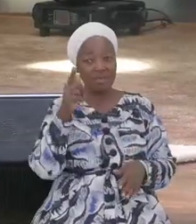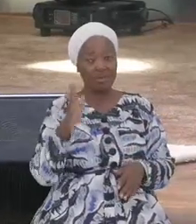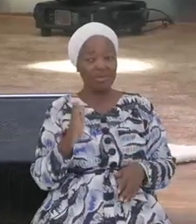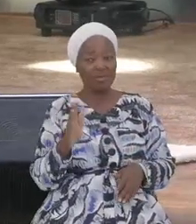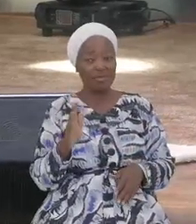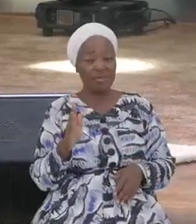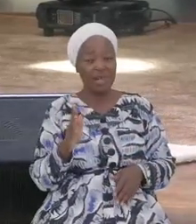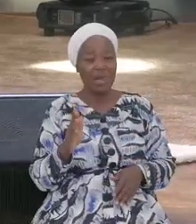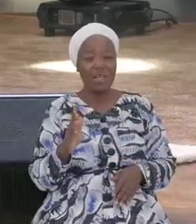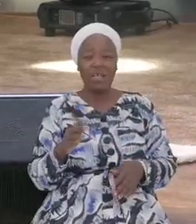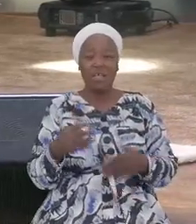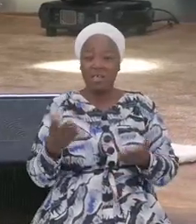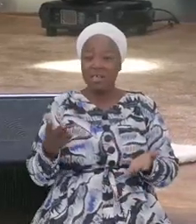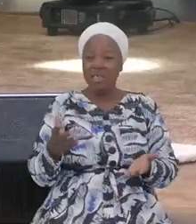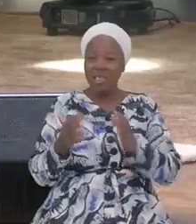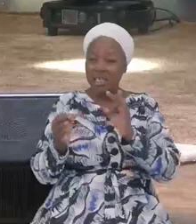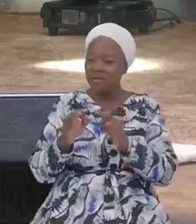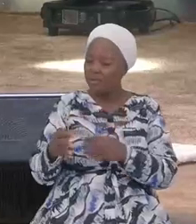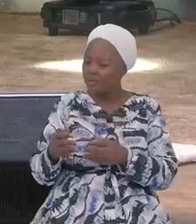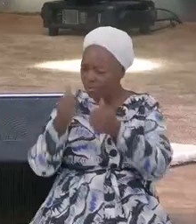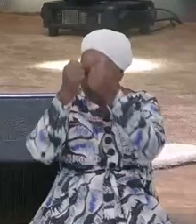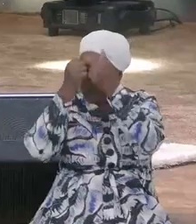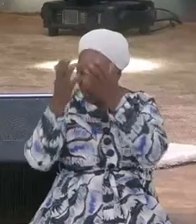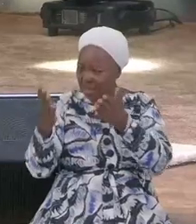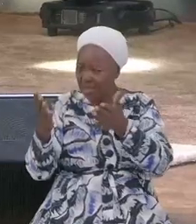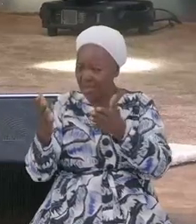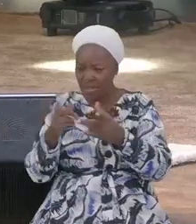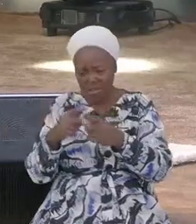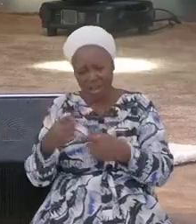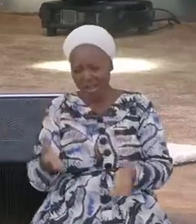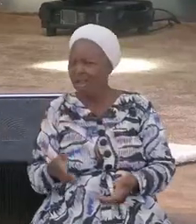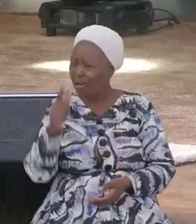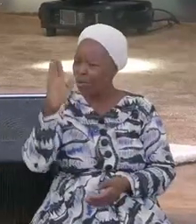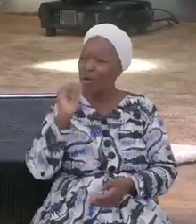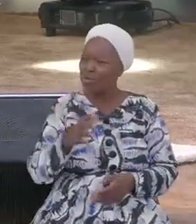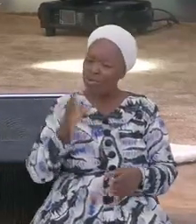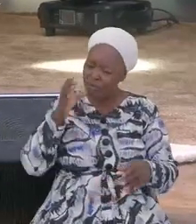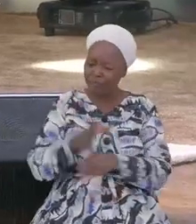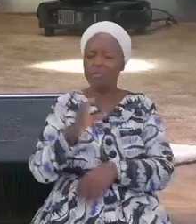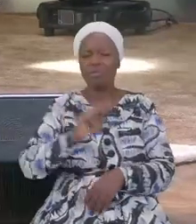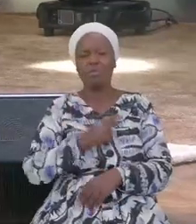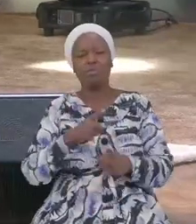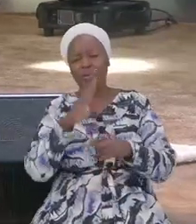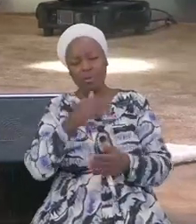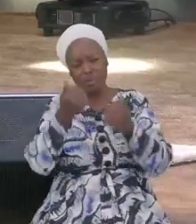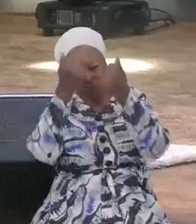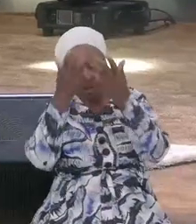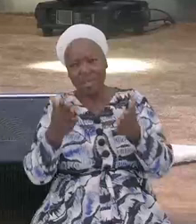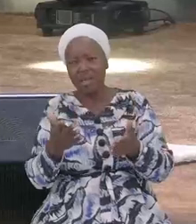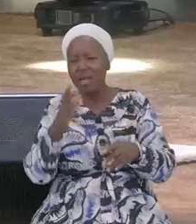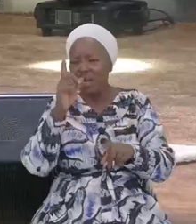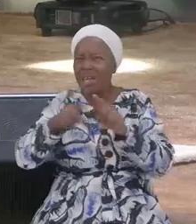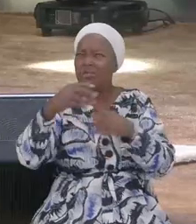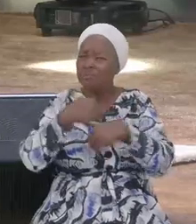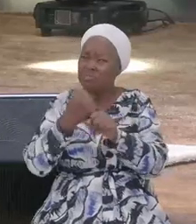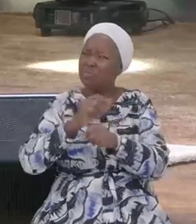voulez et si vous êtes obéissant, est-ce que vous demandez à Dieu, pourquoi vous dites, ne vas-tu pas nous forcer pour être obéissant? Ne peux-tu pas nous